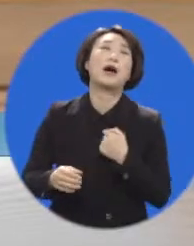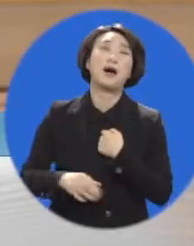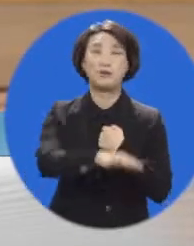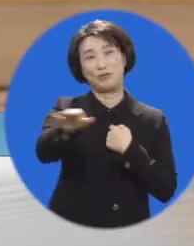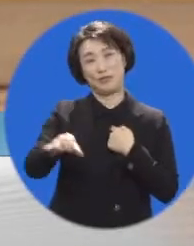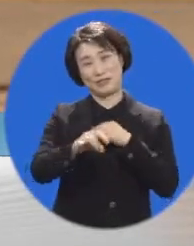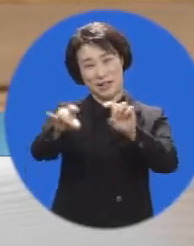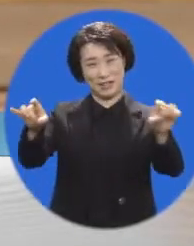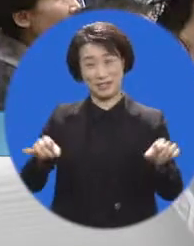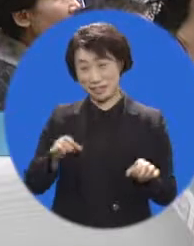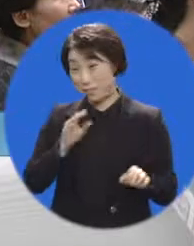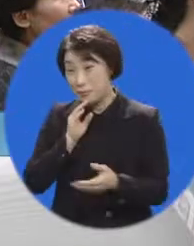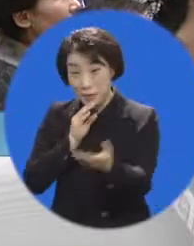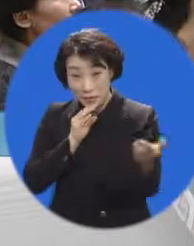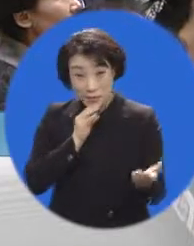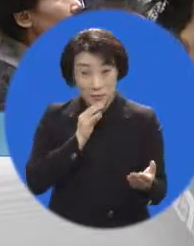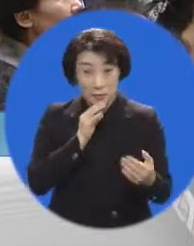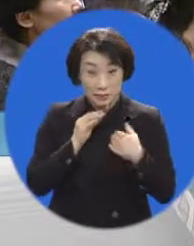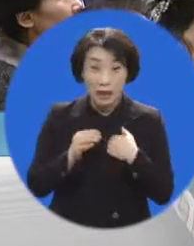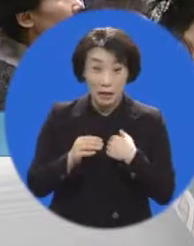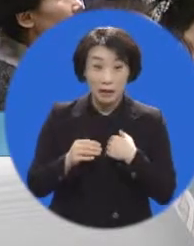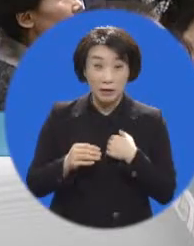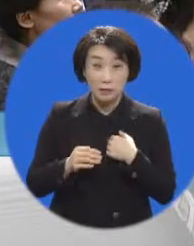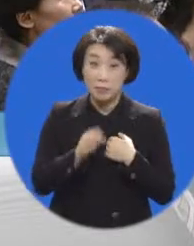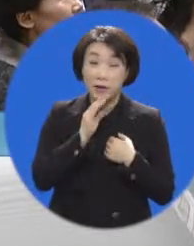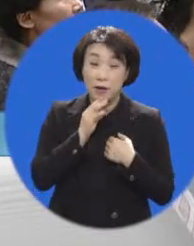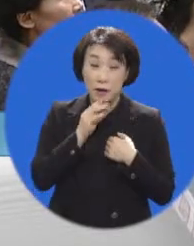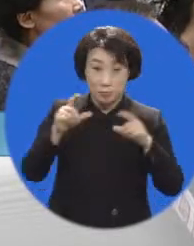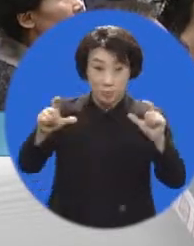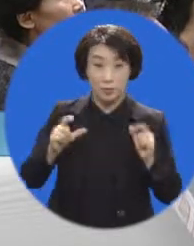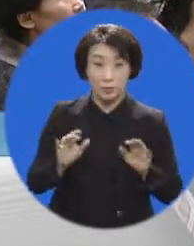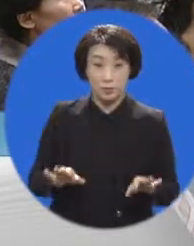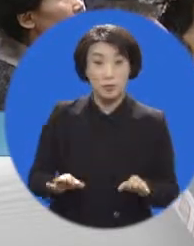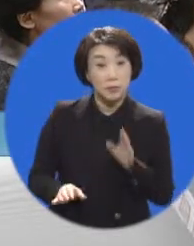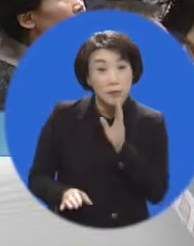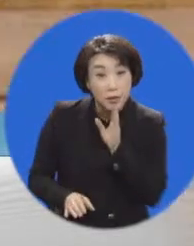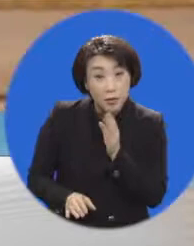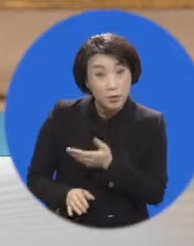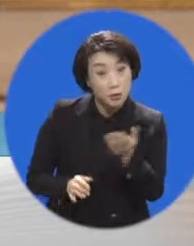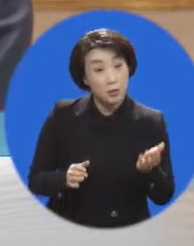누구 보고 하는 소리예요? 나에게 하는 말을 주며.